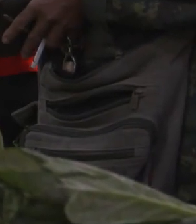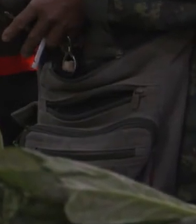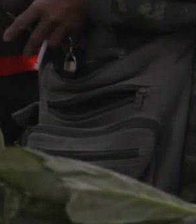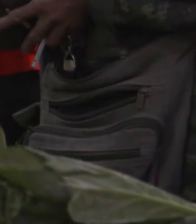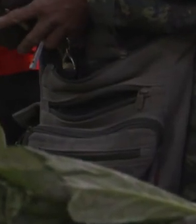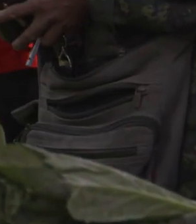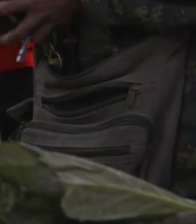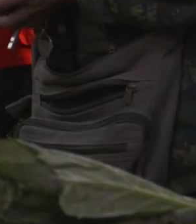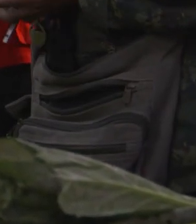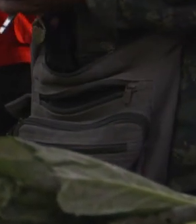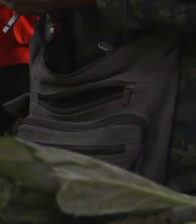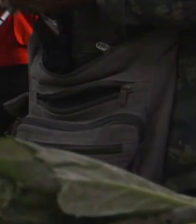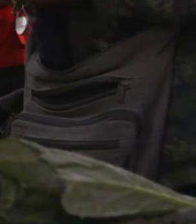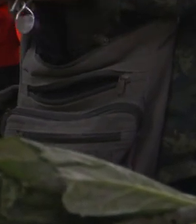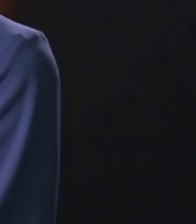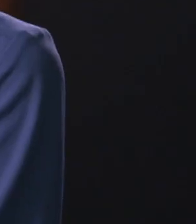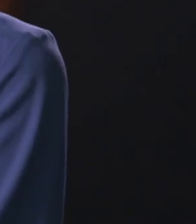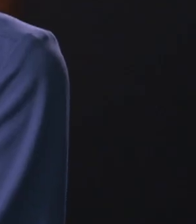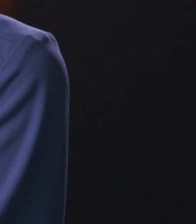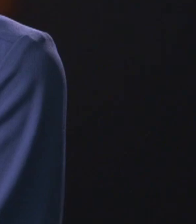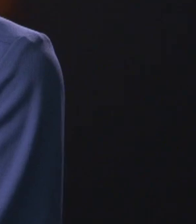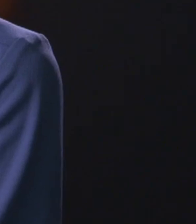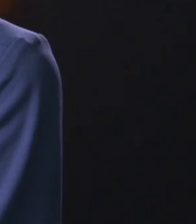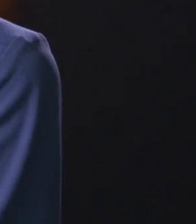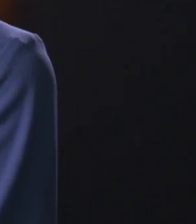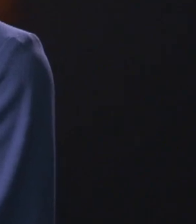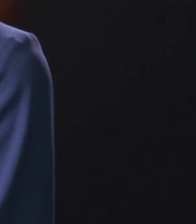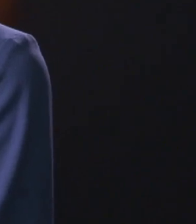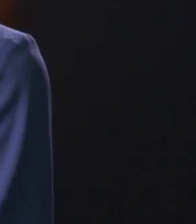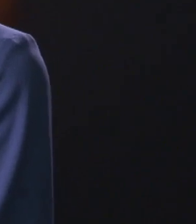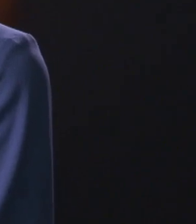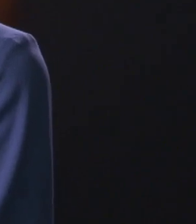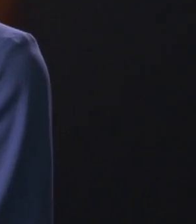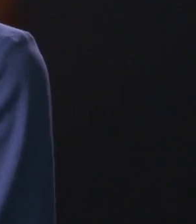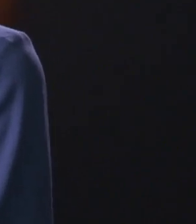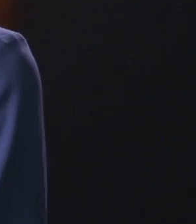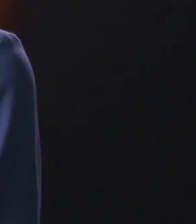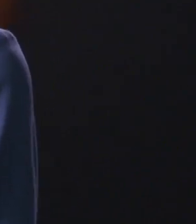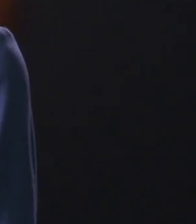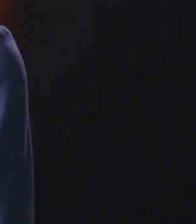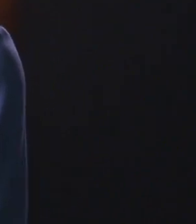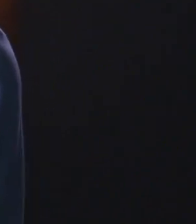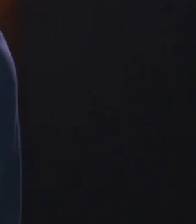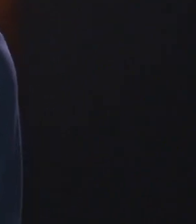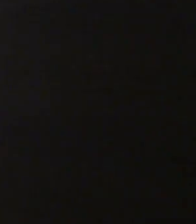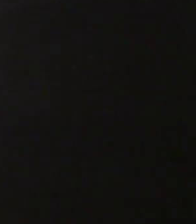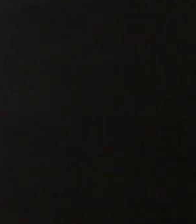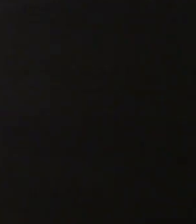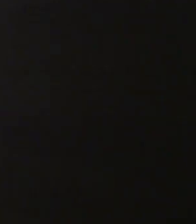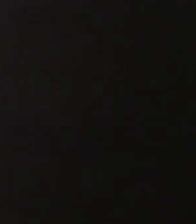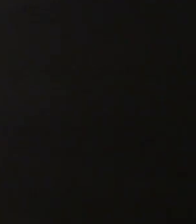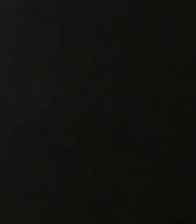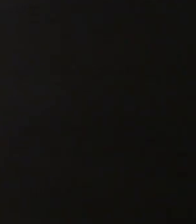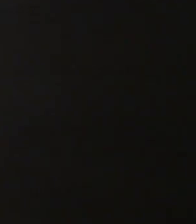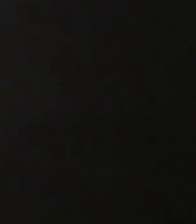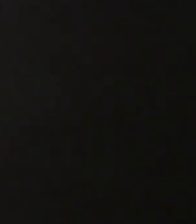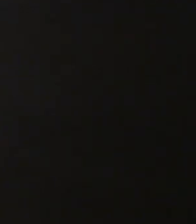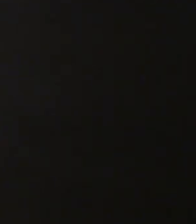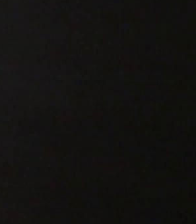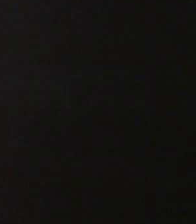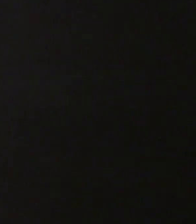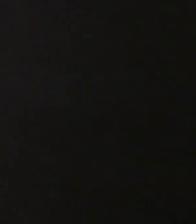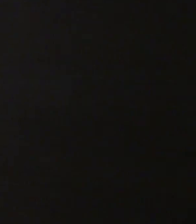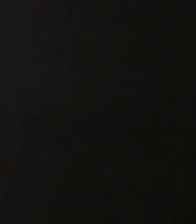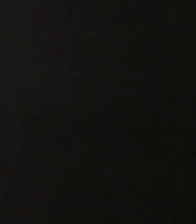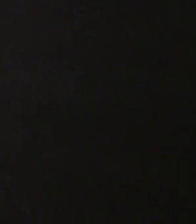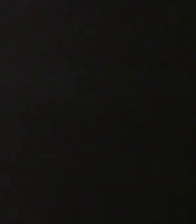ในช่วงของการแพร่ระบาดของโควิด-19 แบบนี้อยากจะทราบว่าทางคณะกรรมการนโยบายได้มีการวางทิศทางการทำงานของไทยพีบีเอสยังไงบ้างคะ